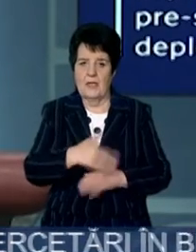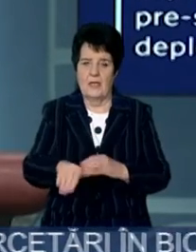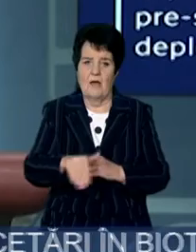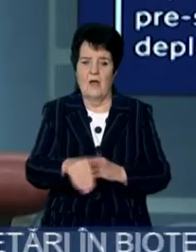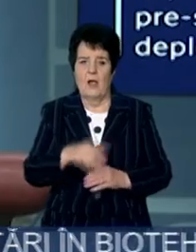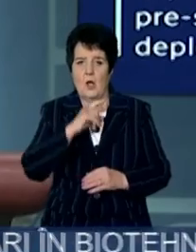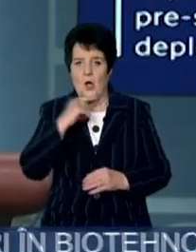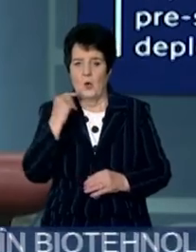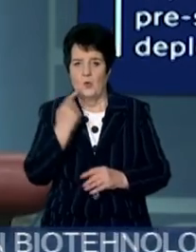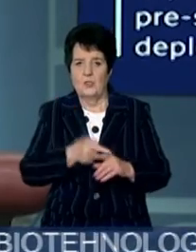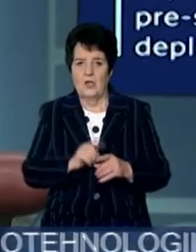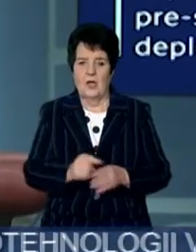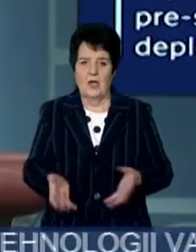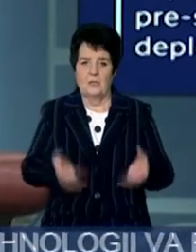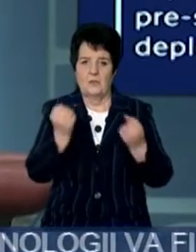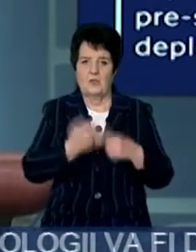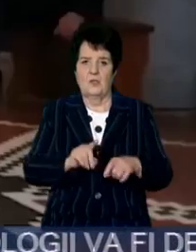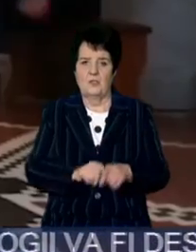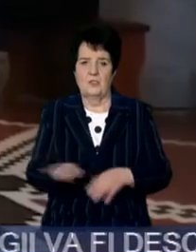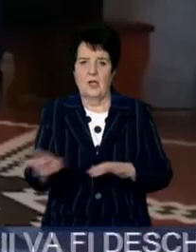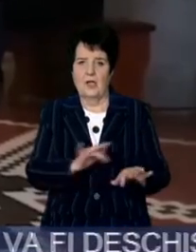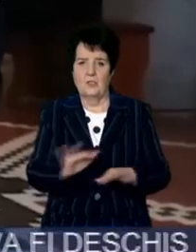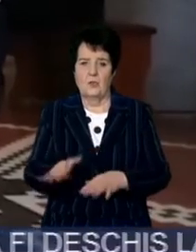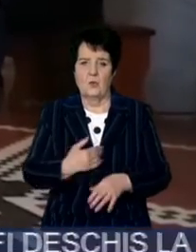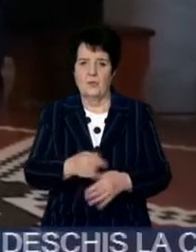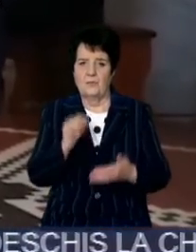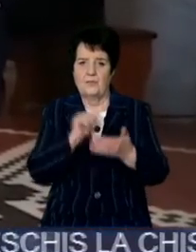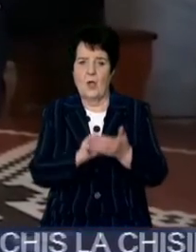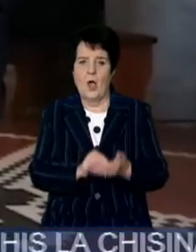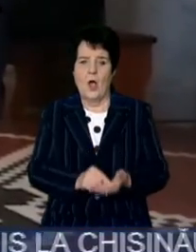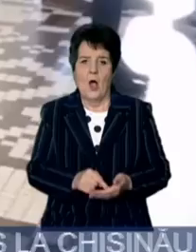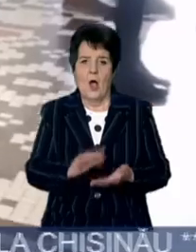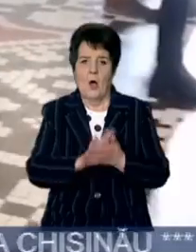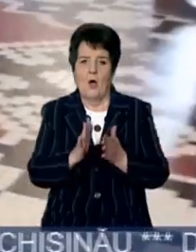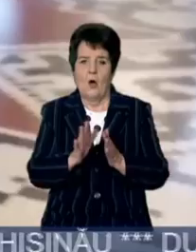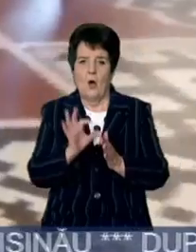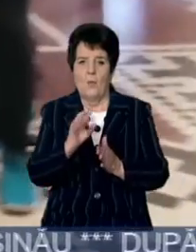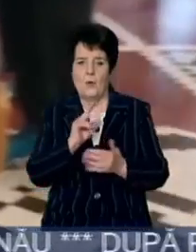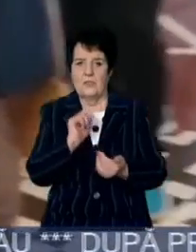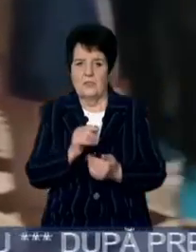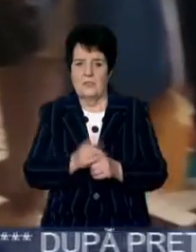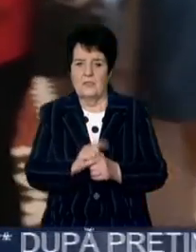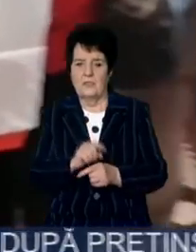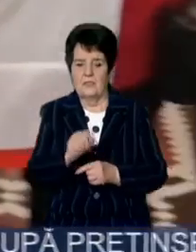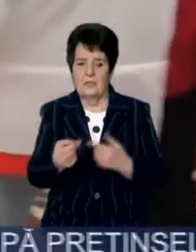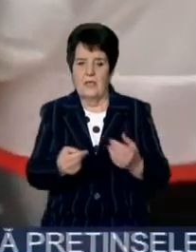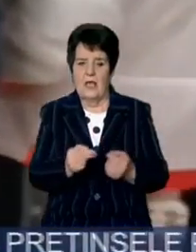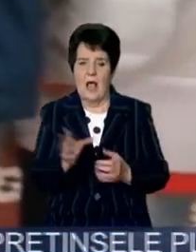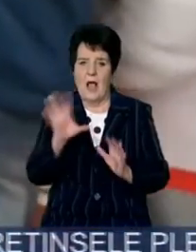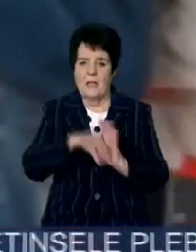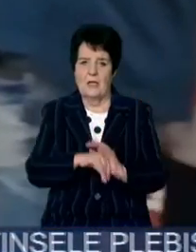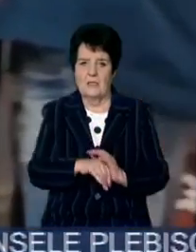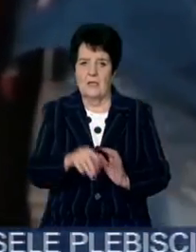din afara Rusiei care oferă sprijin acestor acțiuni. Vom concentra opoziția globală împotriva încercărilor Rusiei de anexare, inclusiv în